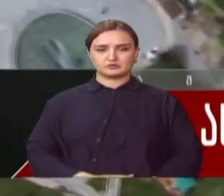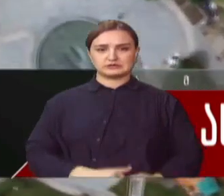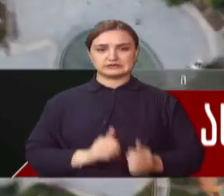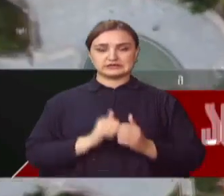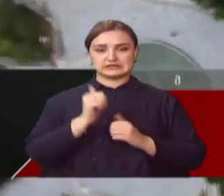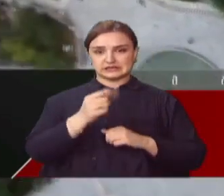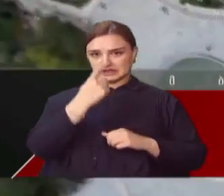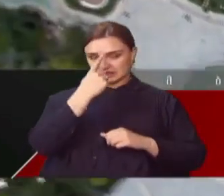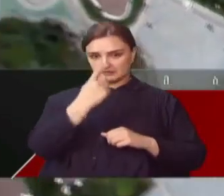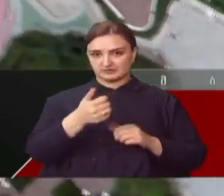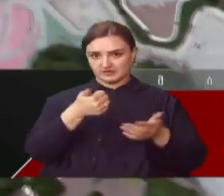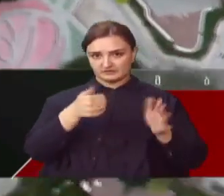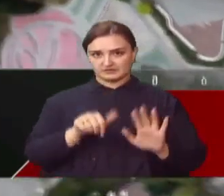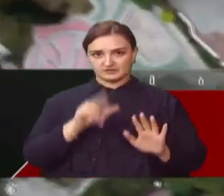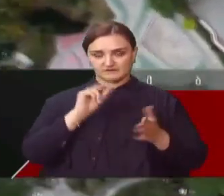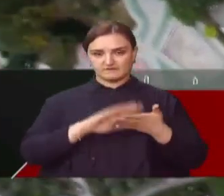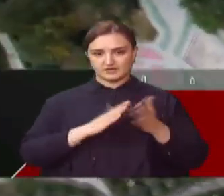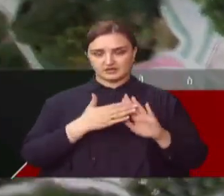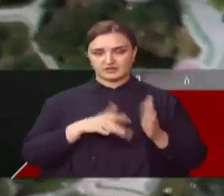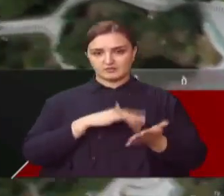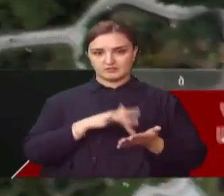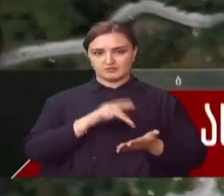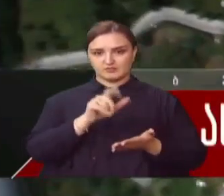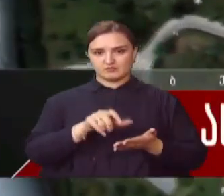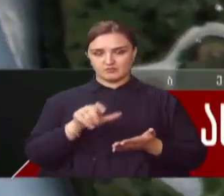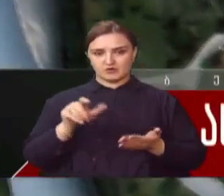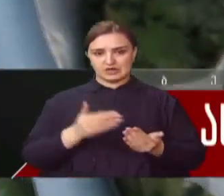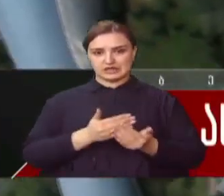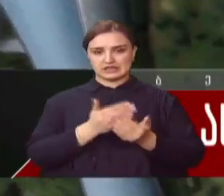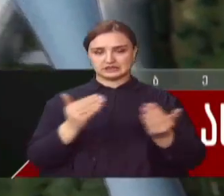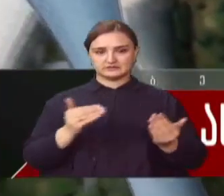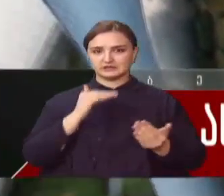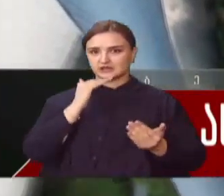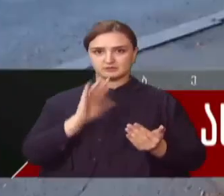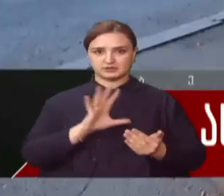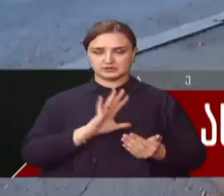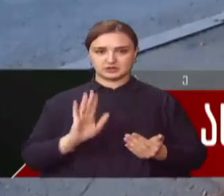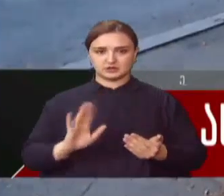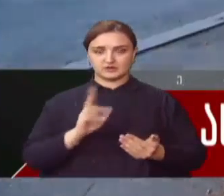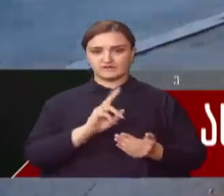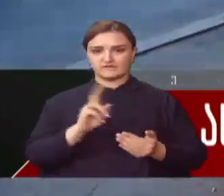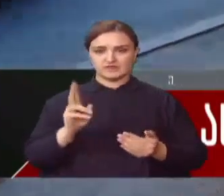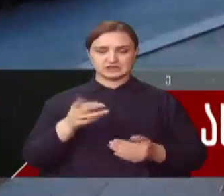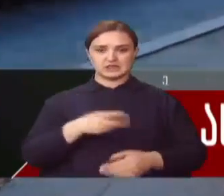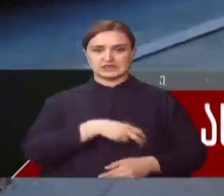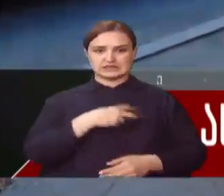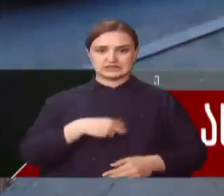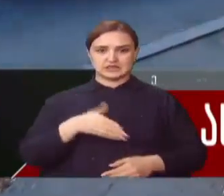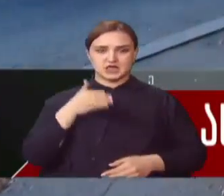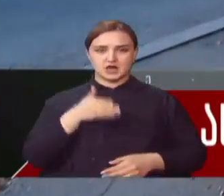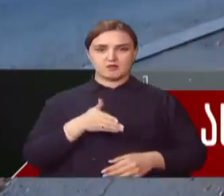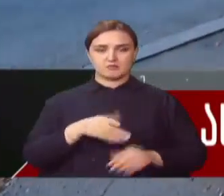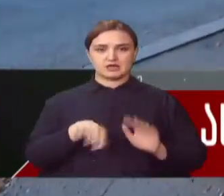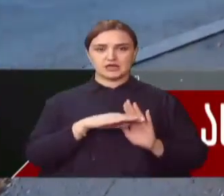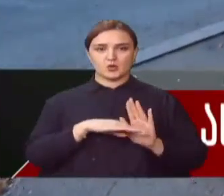Წინასწარი გაფრთხილების 6-თვიანი ვადა მოქალაქეთა გარკვეული ნაწილისთვის საკმარისი არ აღმოჩნდა. ვინც გარისკა და რეგულაციის